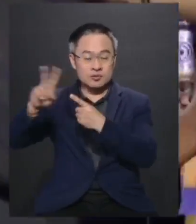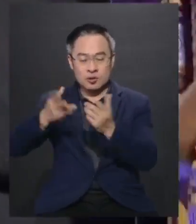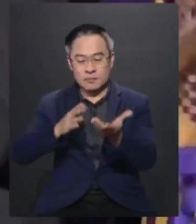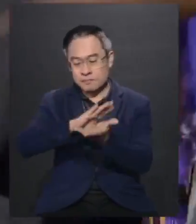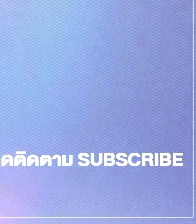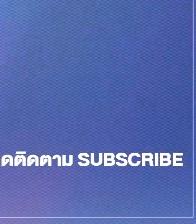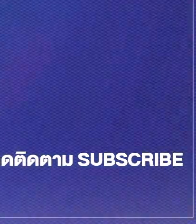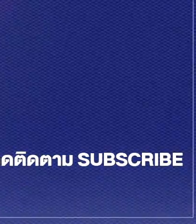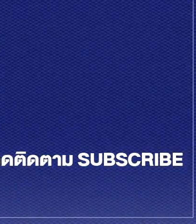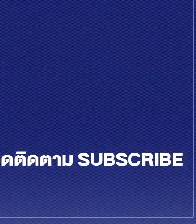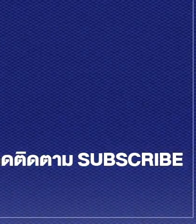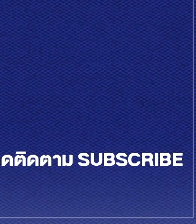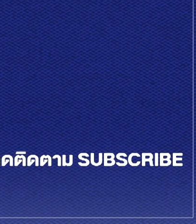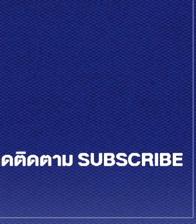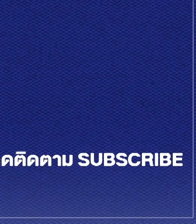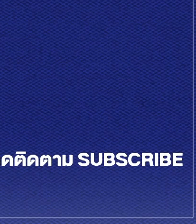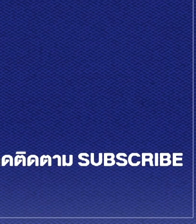ให้นะคะ